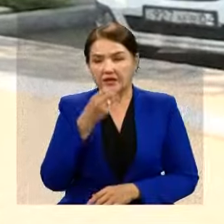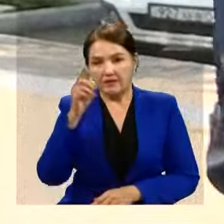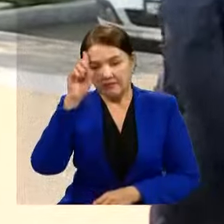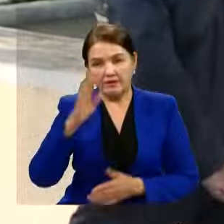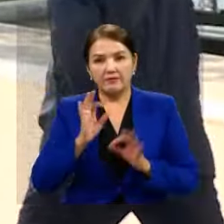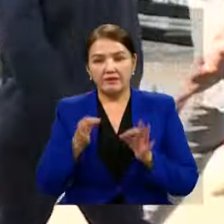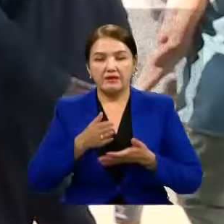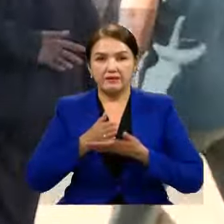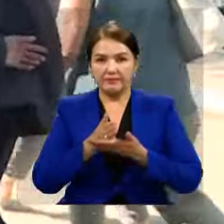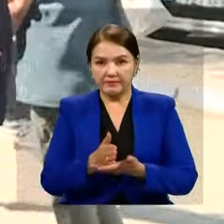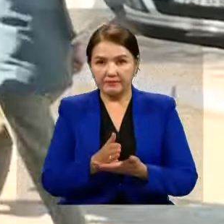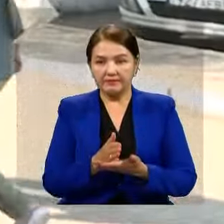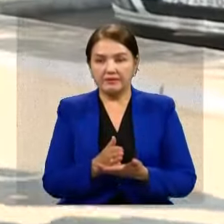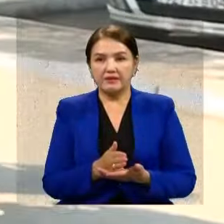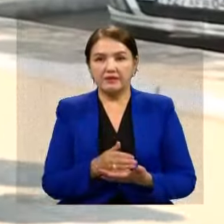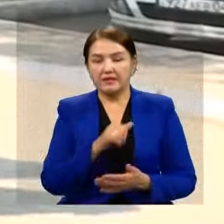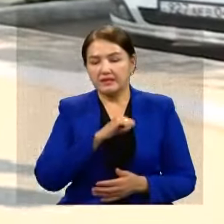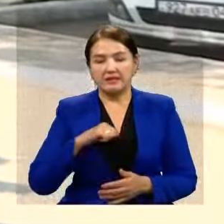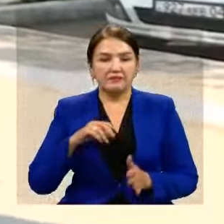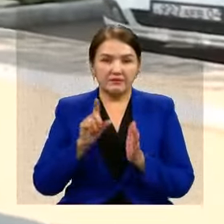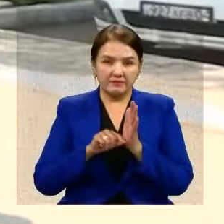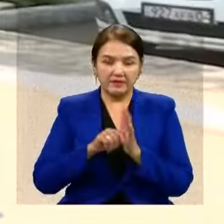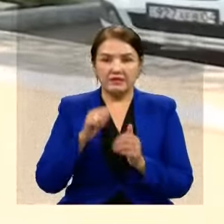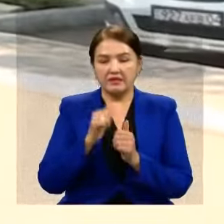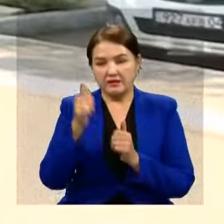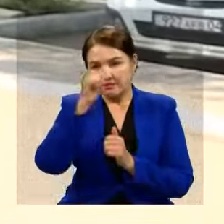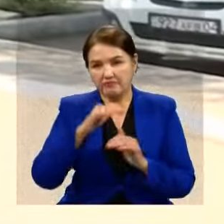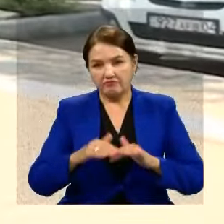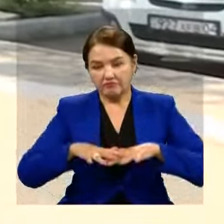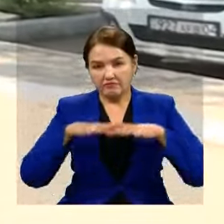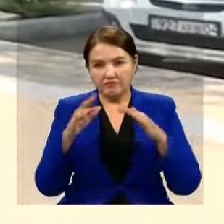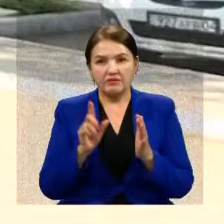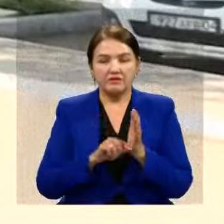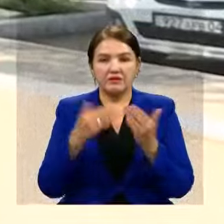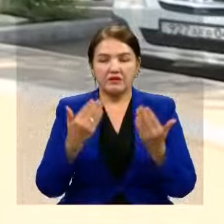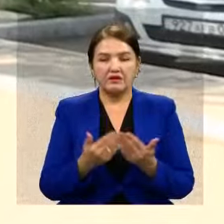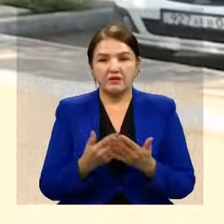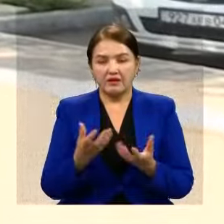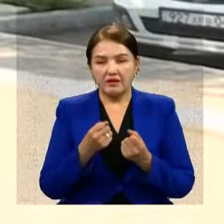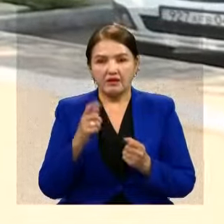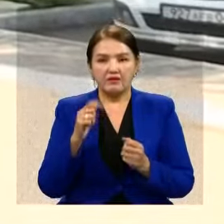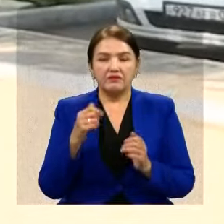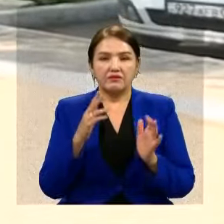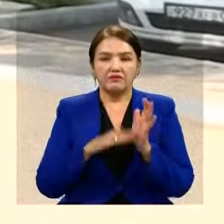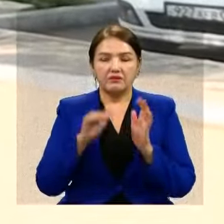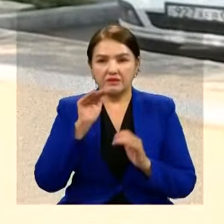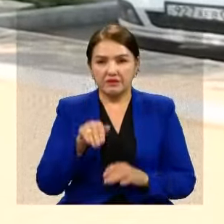движется в правильном направлении. Я сам на пенсии. С каждым годом увеличивают пенсию. Вот сейчас получаю 190